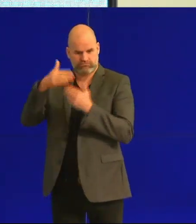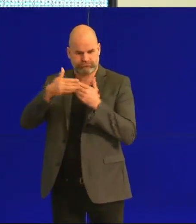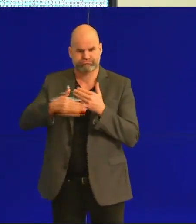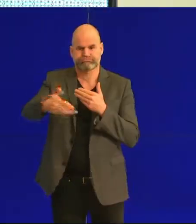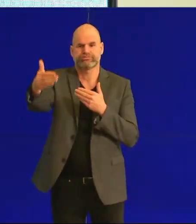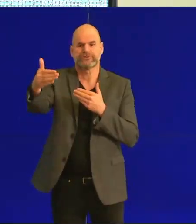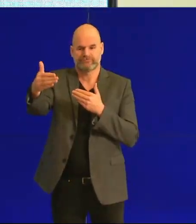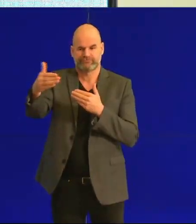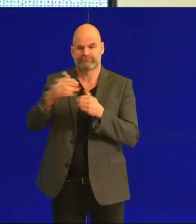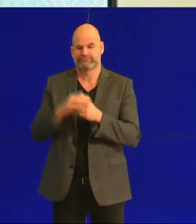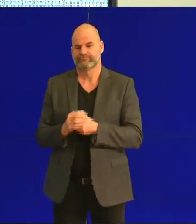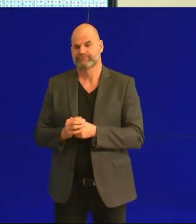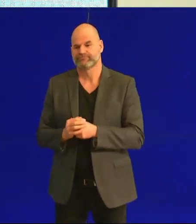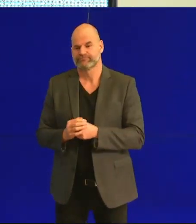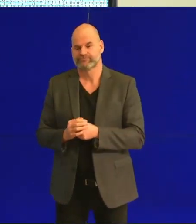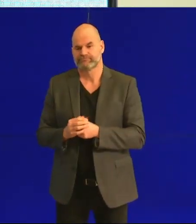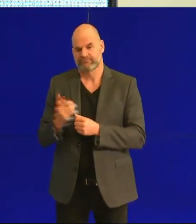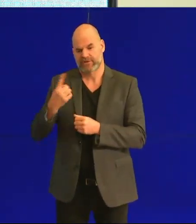tout